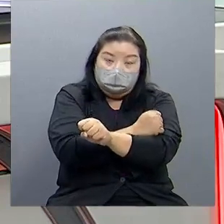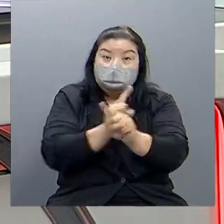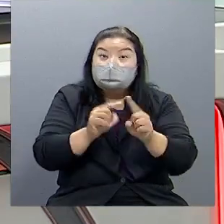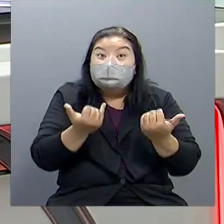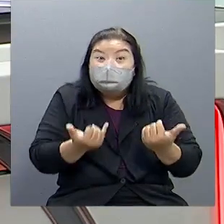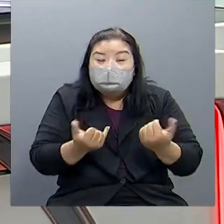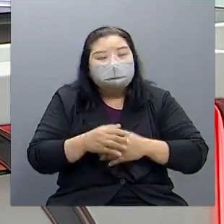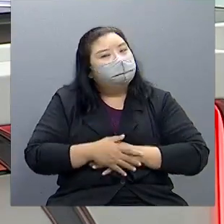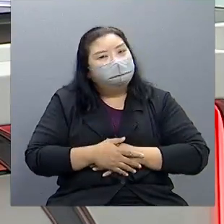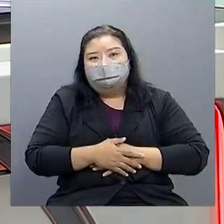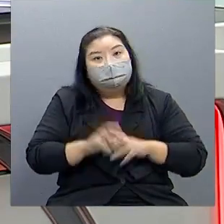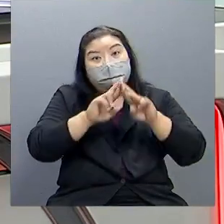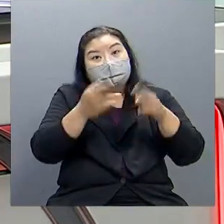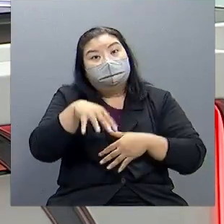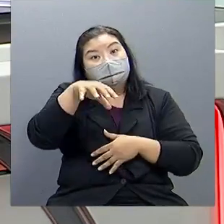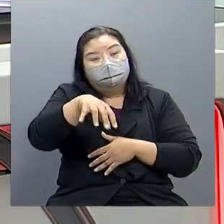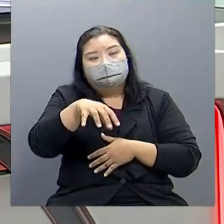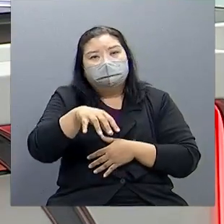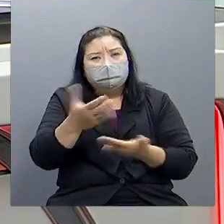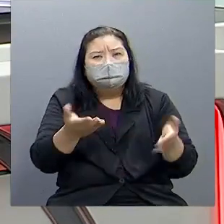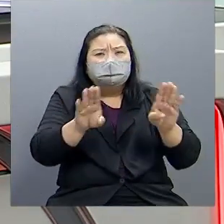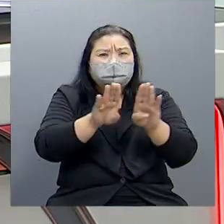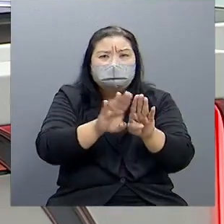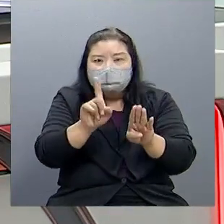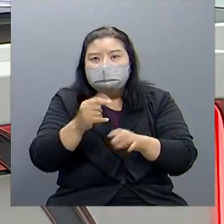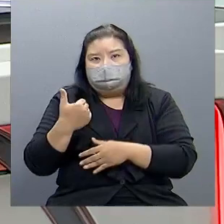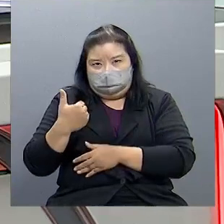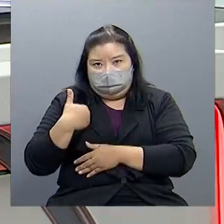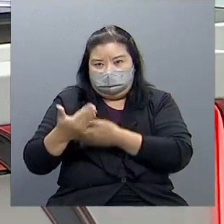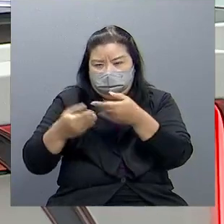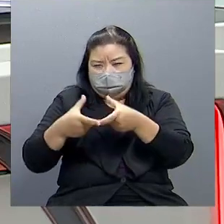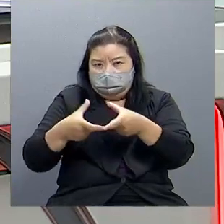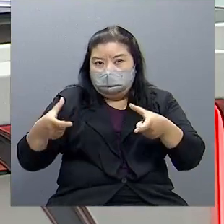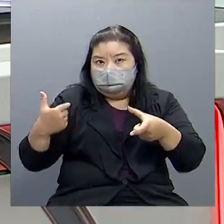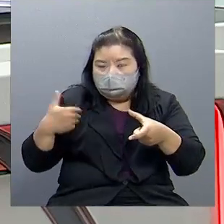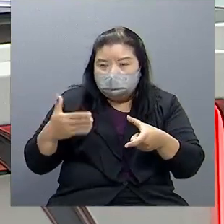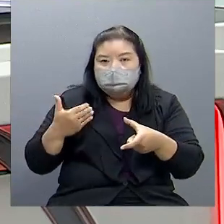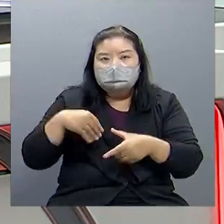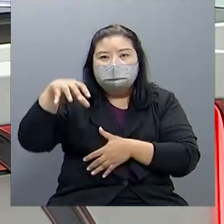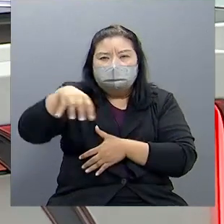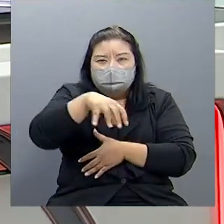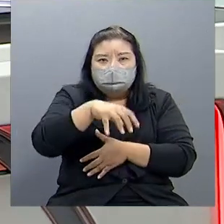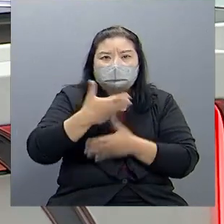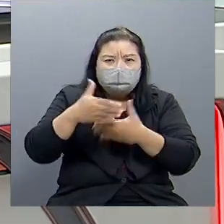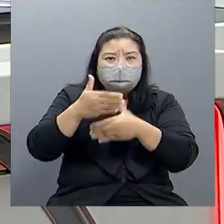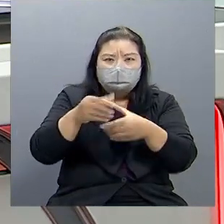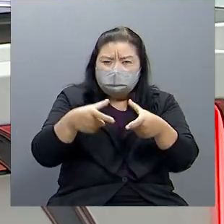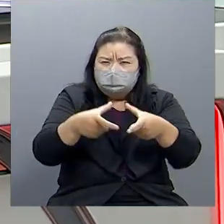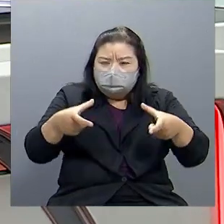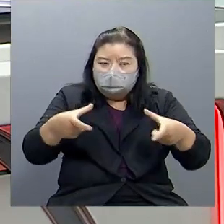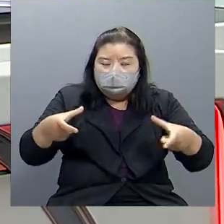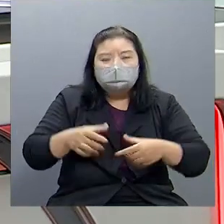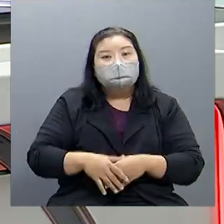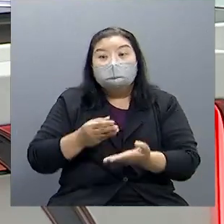แทบจะสูญพันธุ์กันแล้วนะคะเพราะว่าการแข่งขันรุนแรงอย่างมากมีการขยายตัวของร้านค้าปลีกสมัยใหม่กำลังซื้อผู้บริโภคตอน